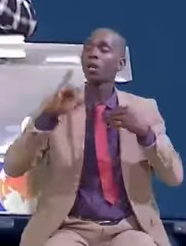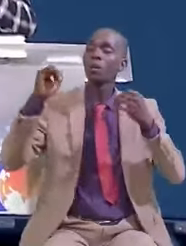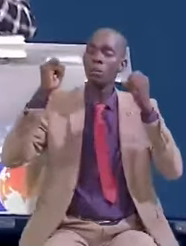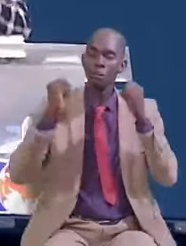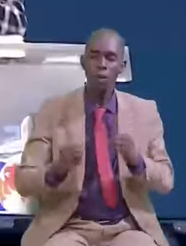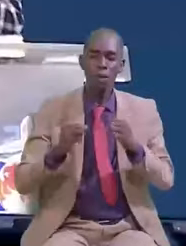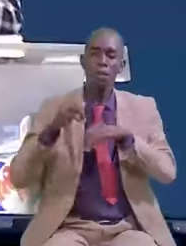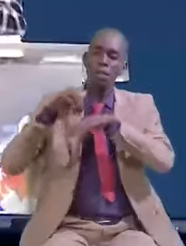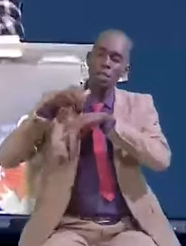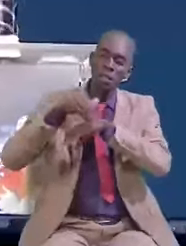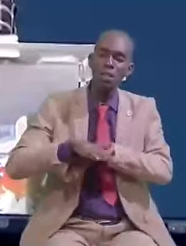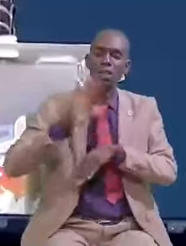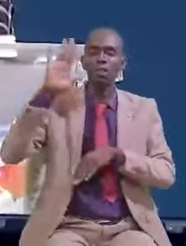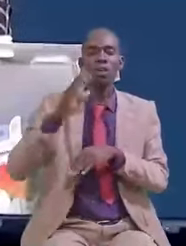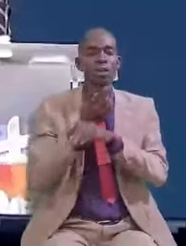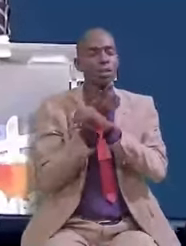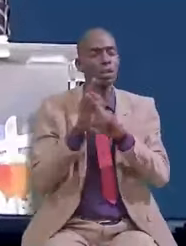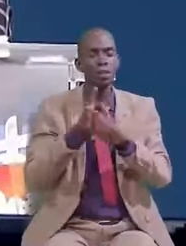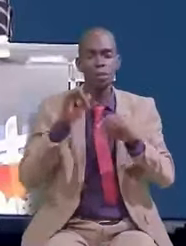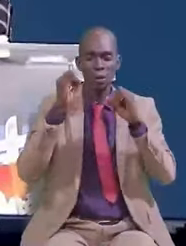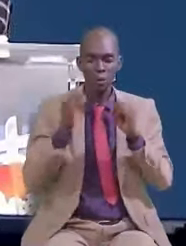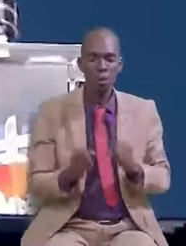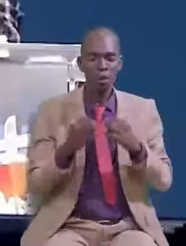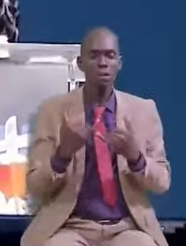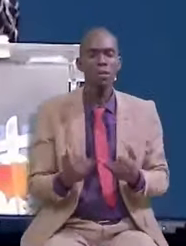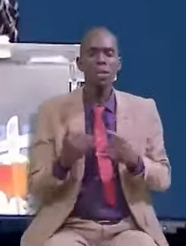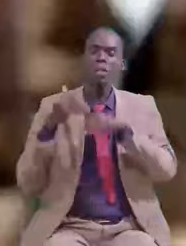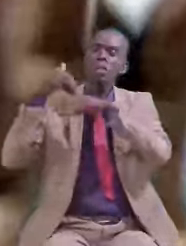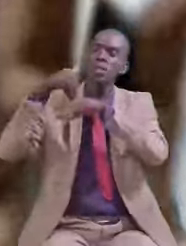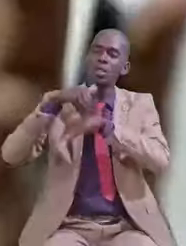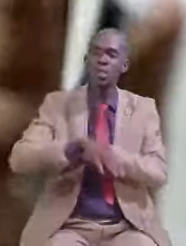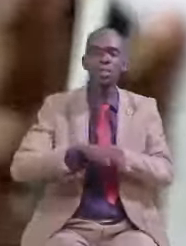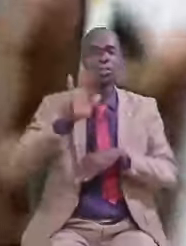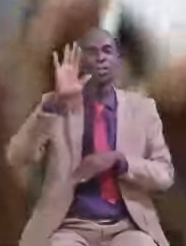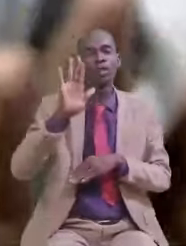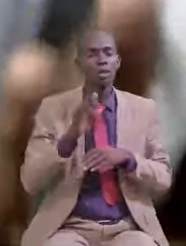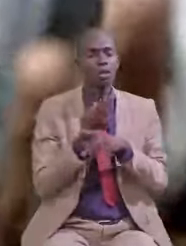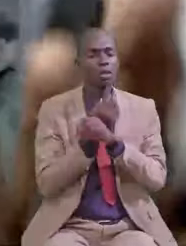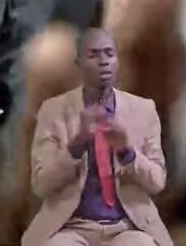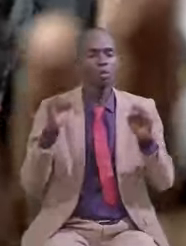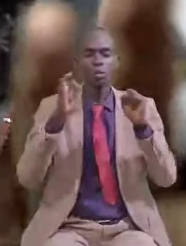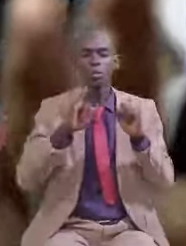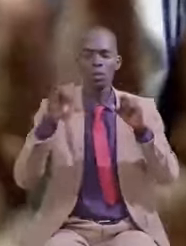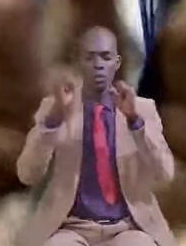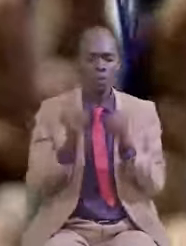Envoie ta puissance de délivrance. Envoie ta puissance de rédemption.